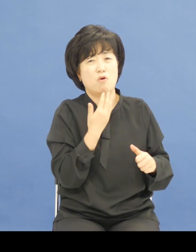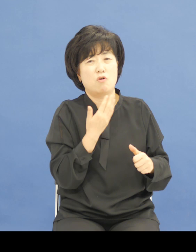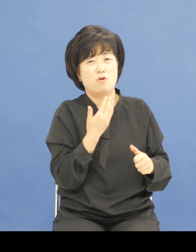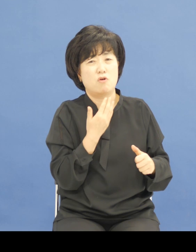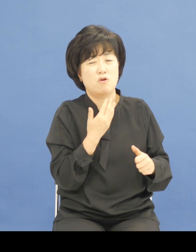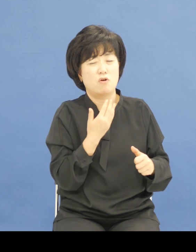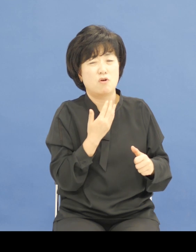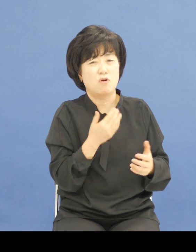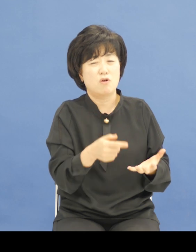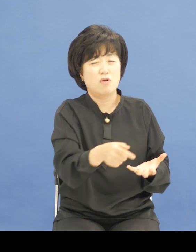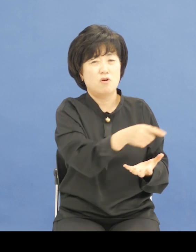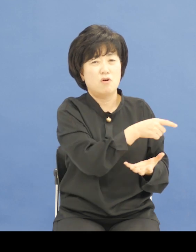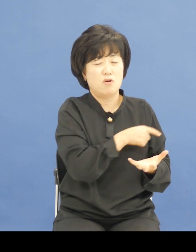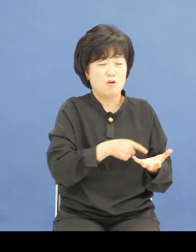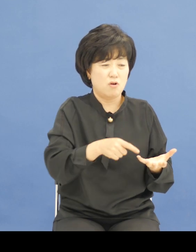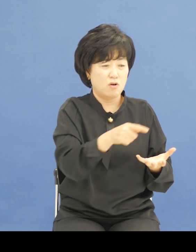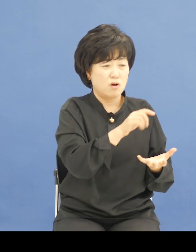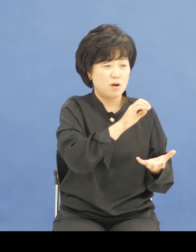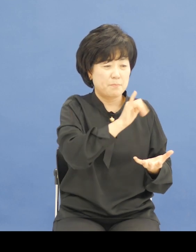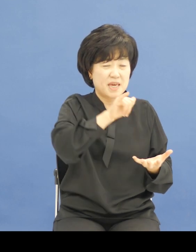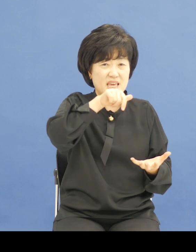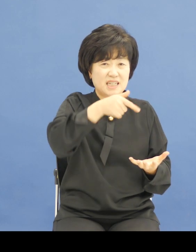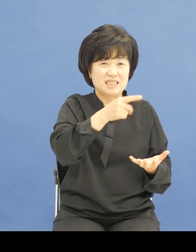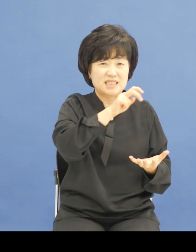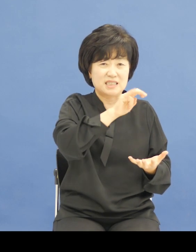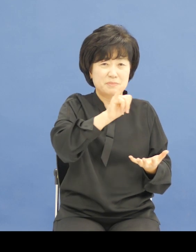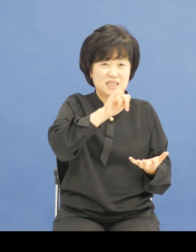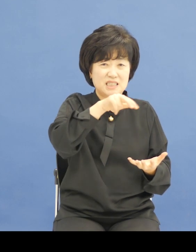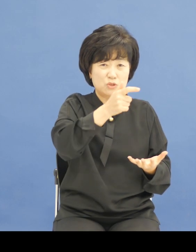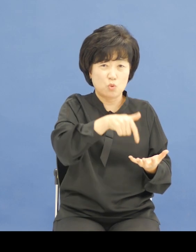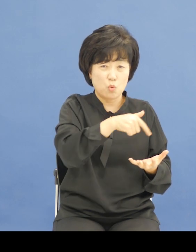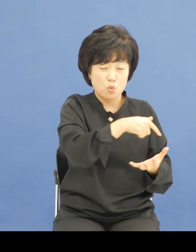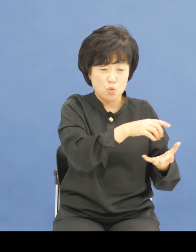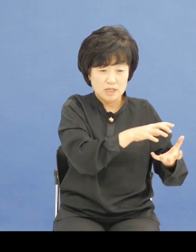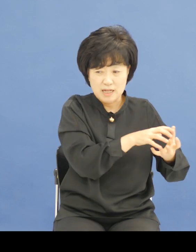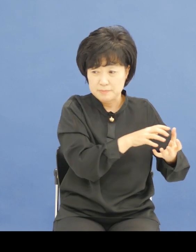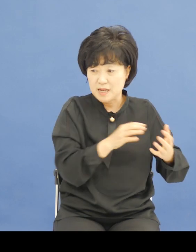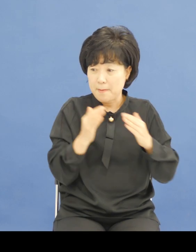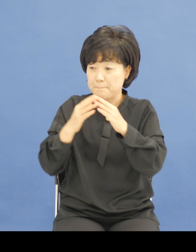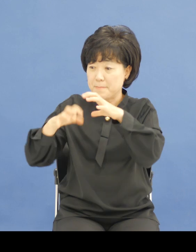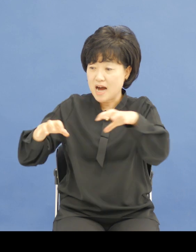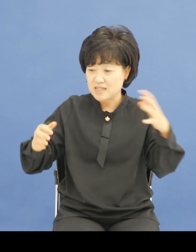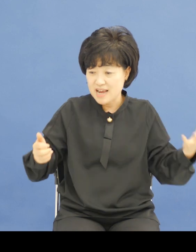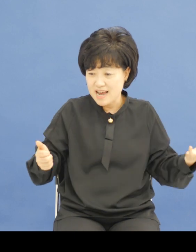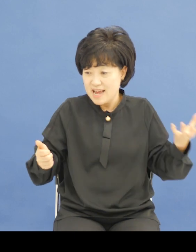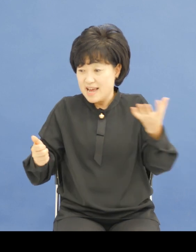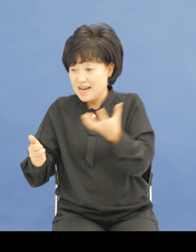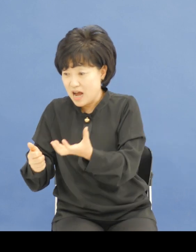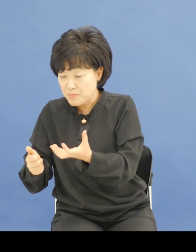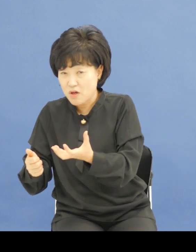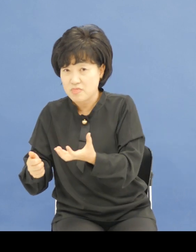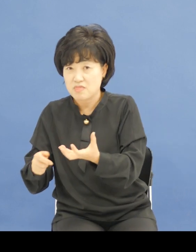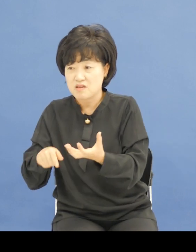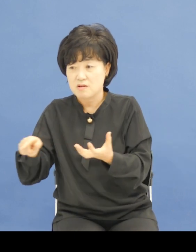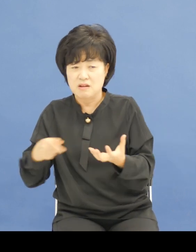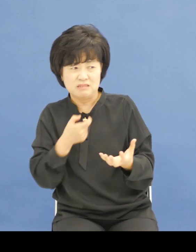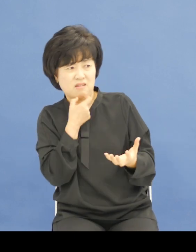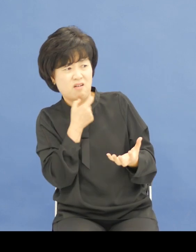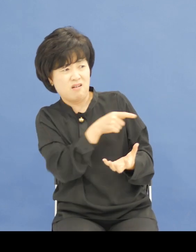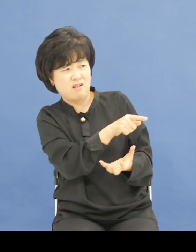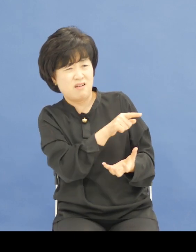그러니까 이제 기존에 있던 마을 주민들이 피그미 오면 되게 싫어하거든요. 심지어 이 사람들이 교회 가면은 교회 나오든